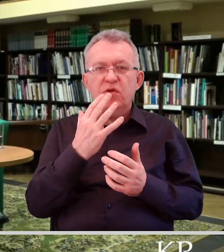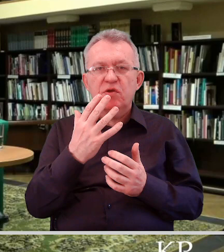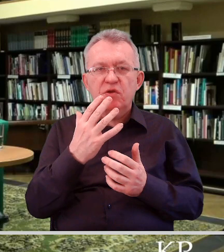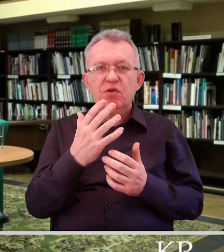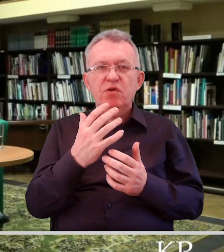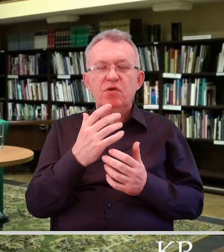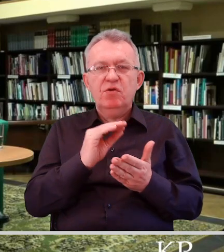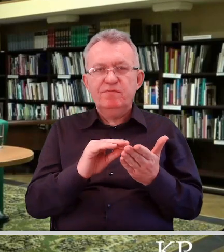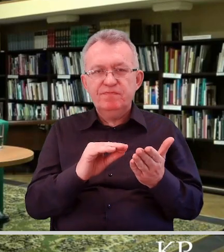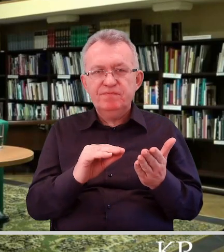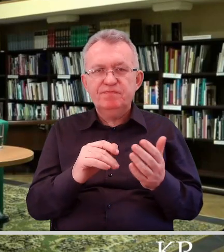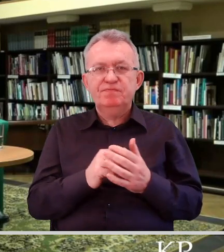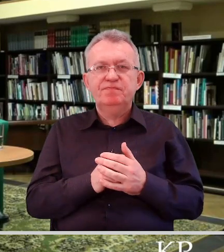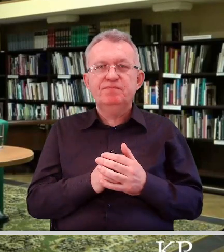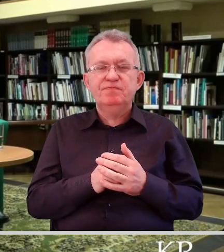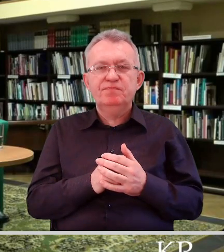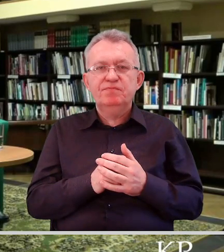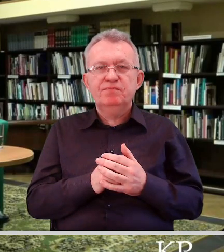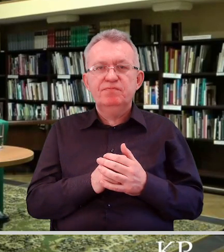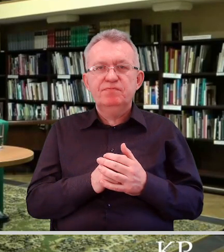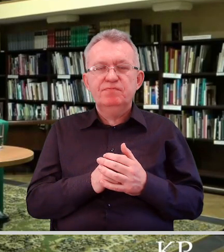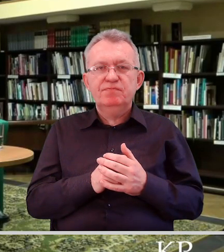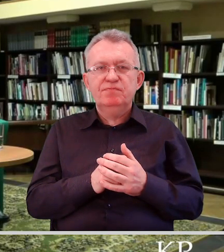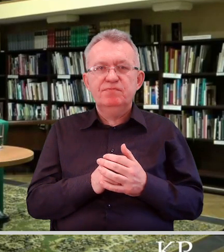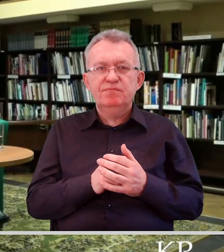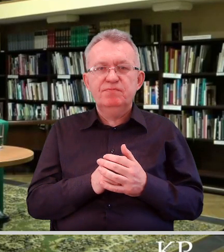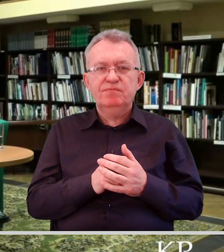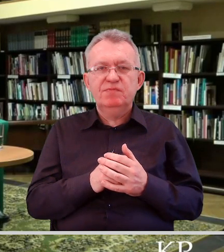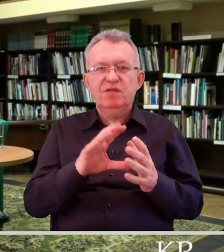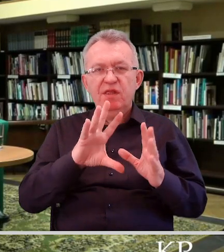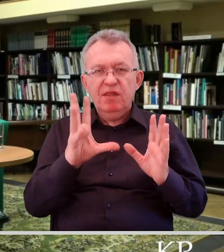Pani o niechęci też wypadkowania i o raczej chęci do